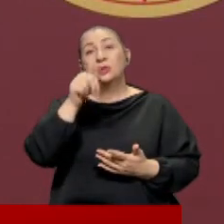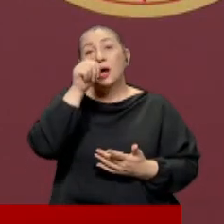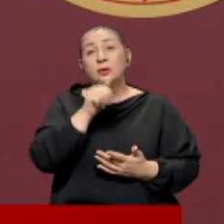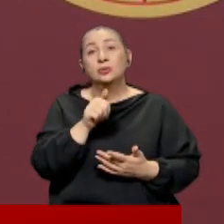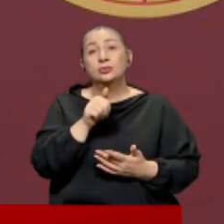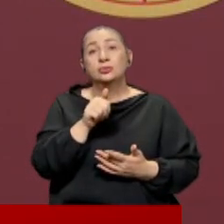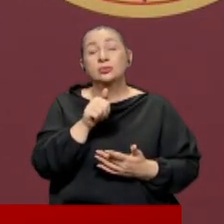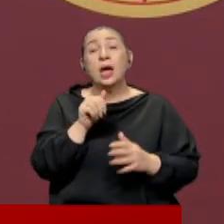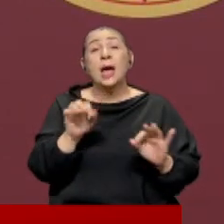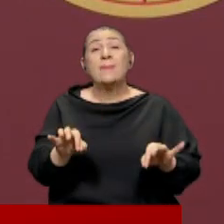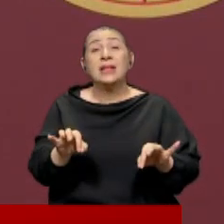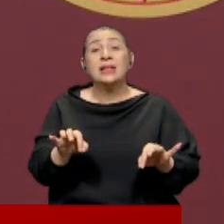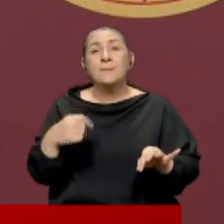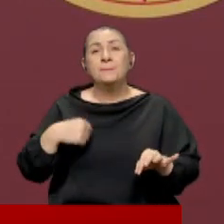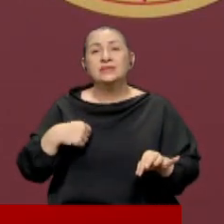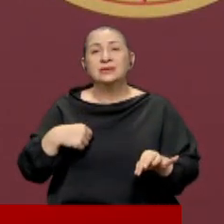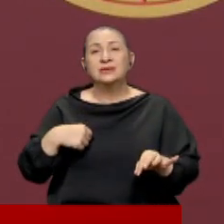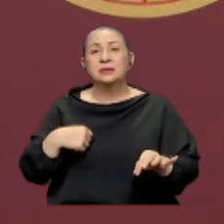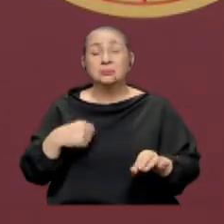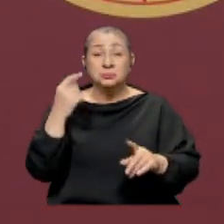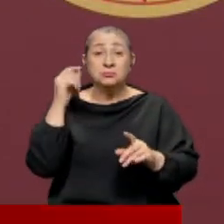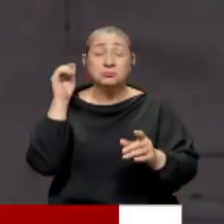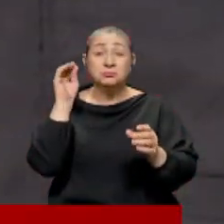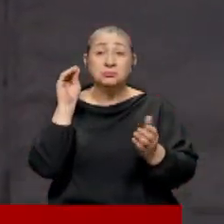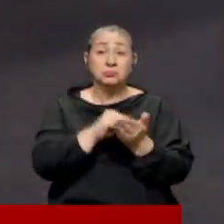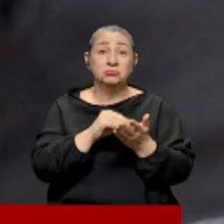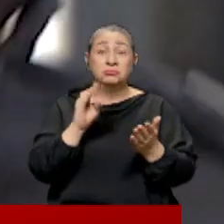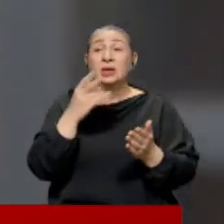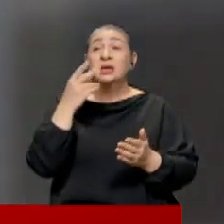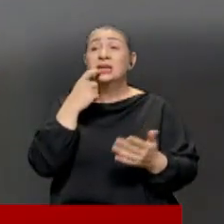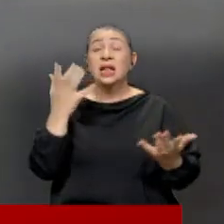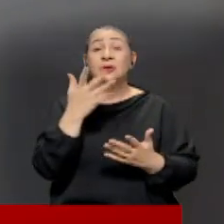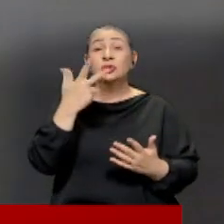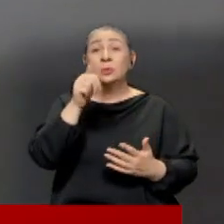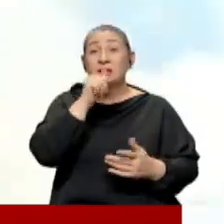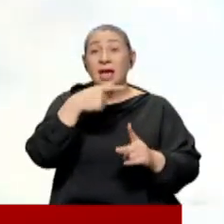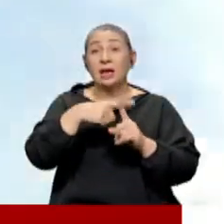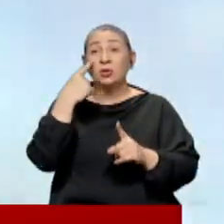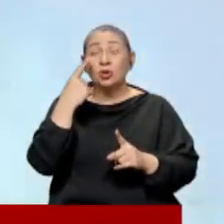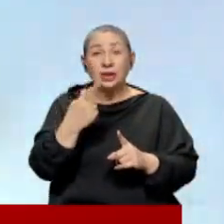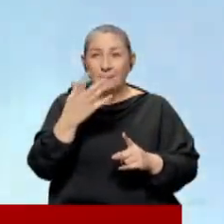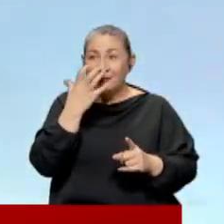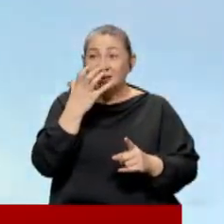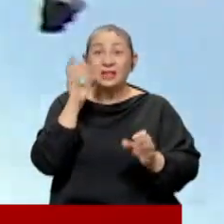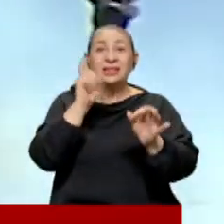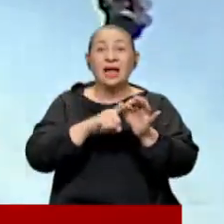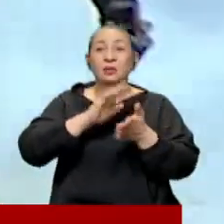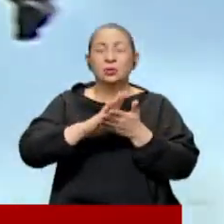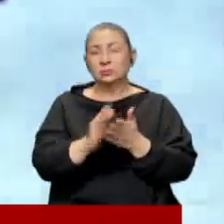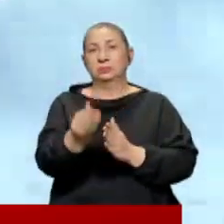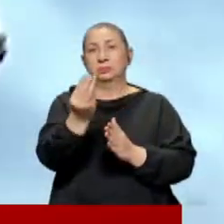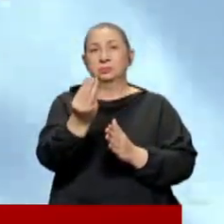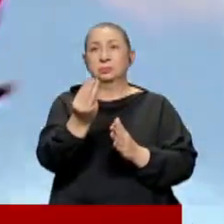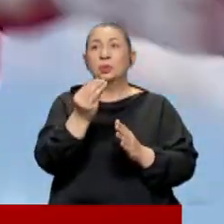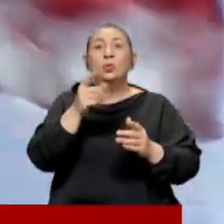3600 Hemen pazartesi hayata geçirilmeli gösterge bekleyen polisler tayin düzenlemesi ile